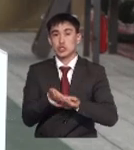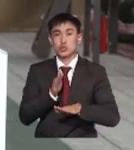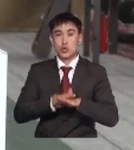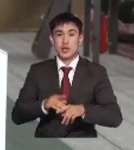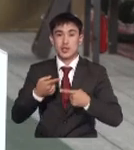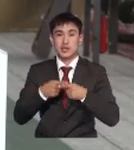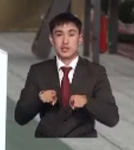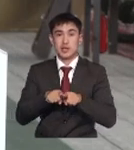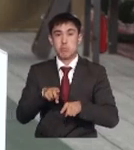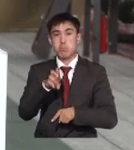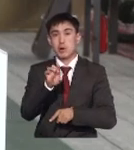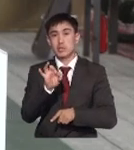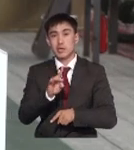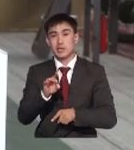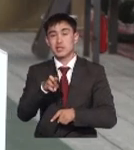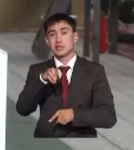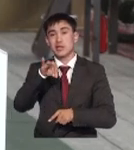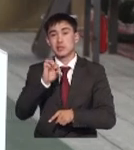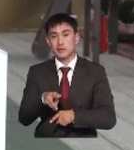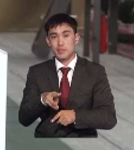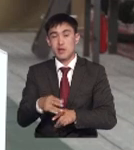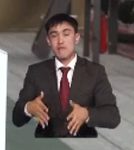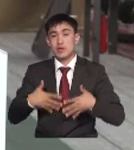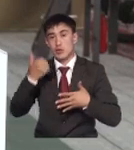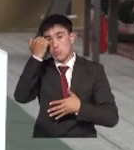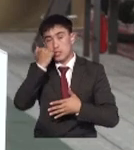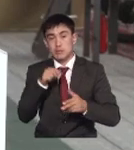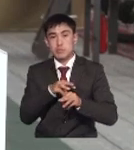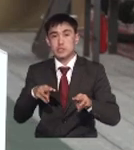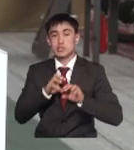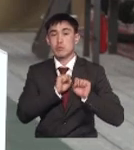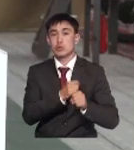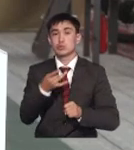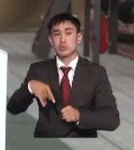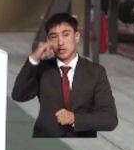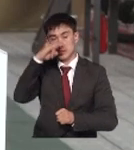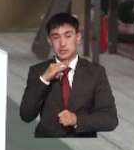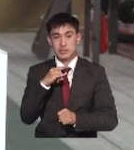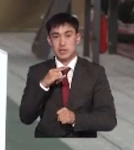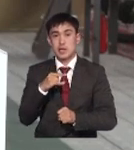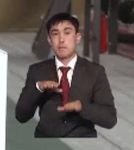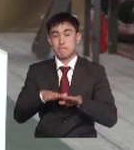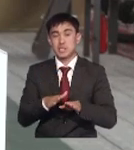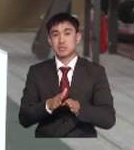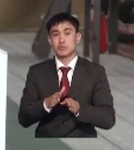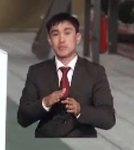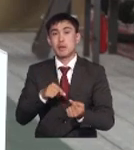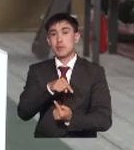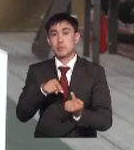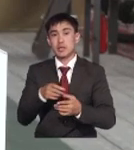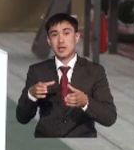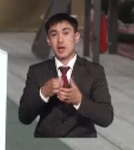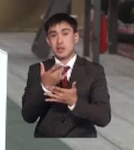техника та выражаю благодарность министерству Обороны Республики Казахстан и местному предпринимателю